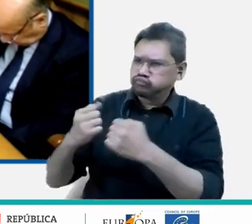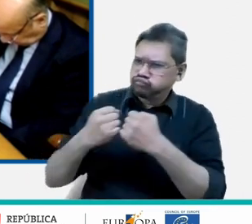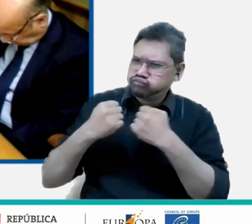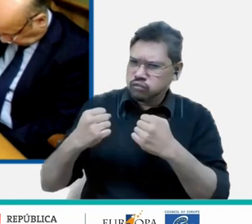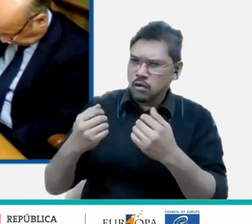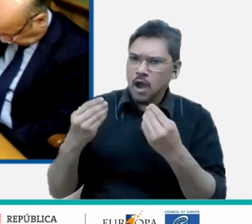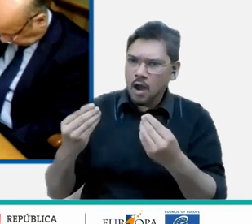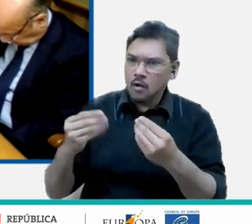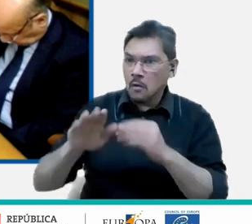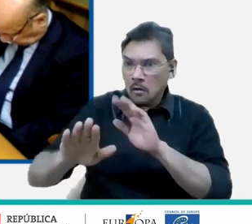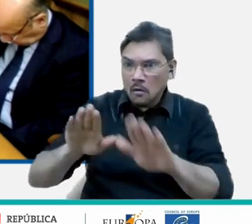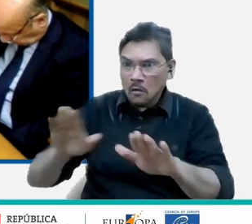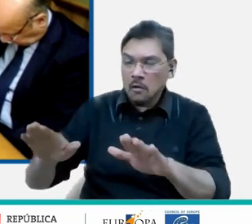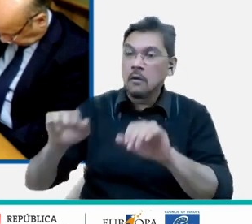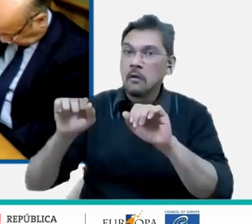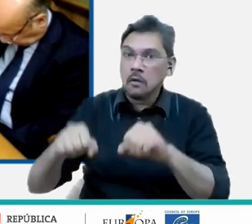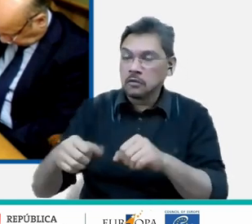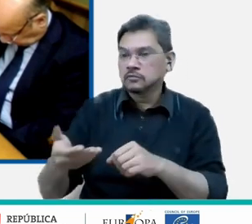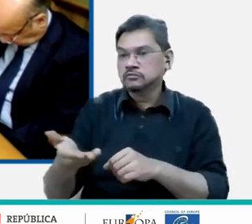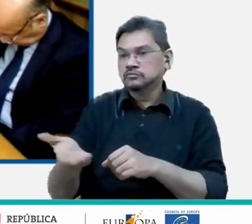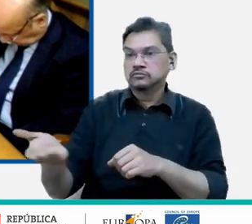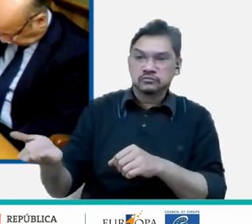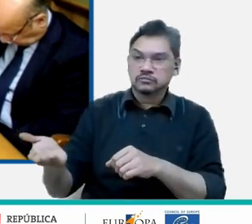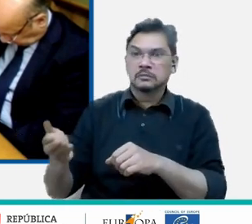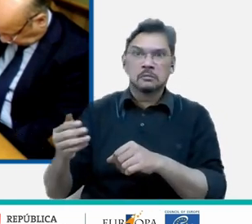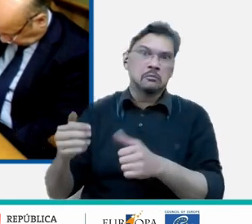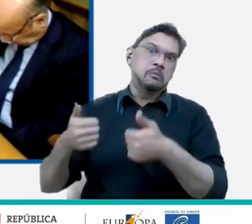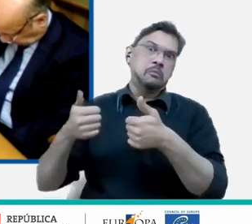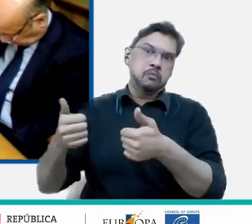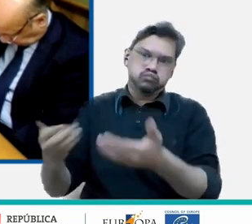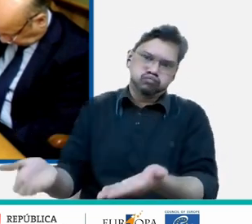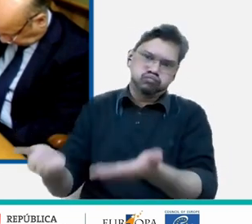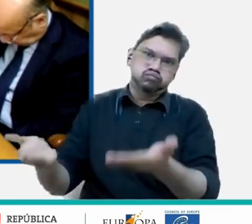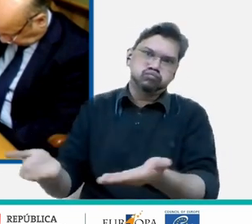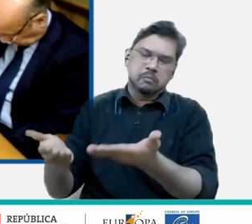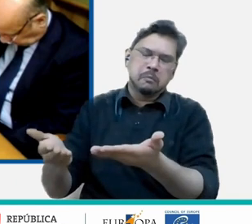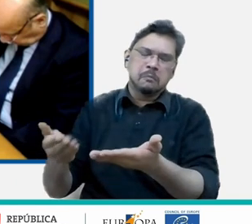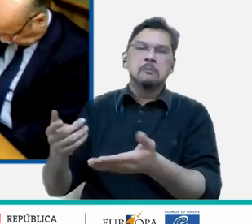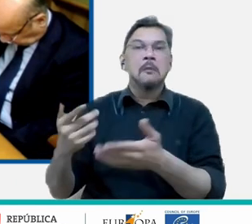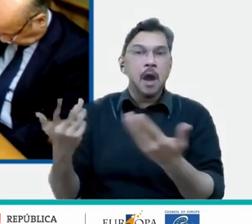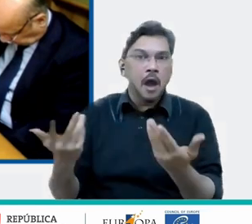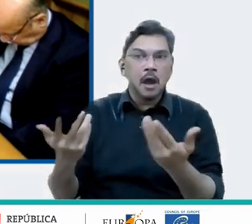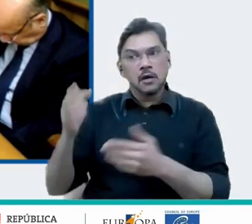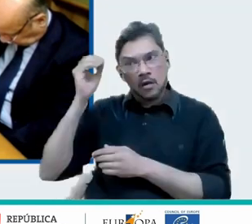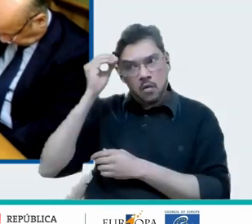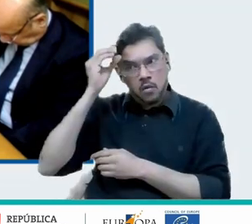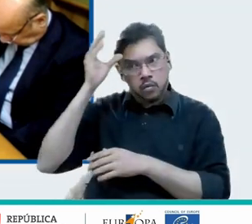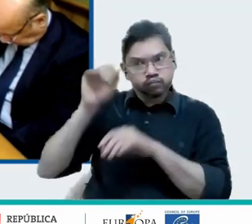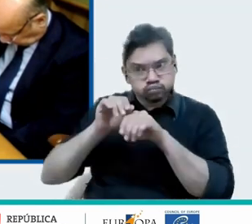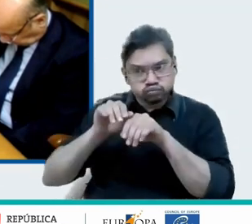информационно-пропагандистской технических знаний, подключения нескольких уровней правительства и